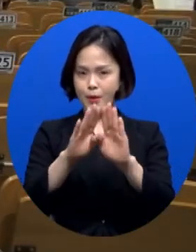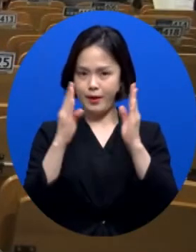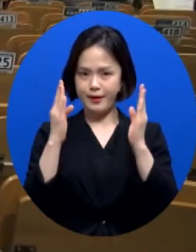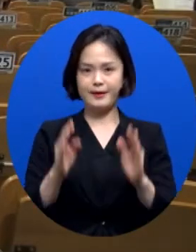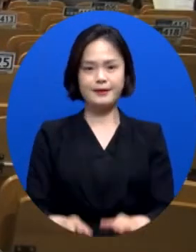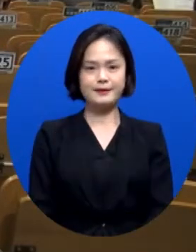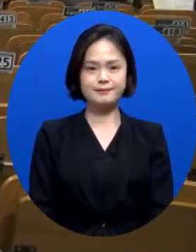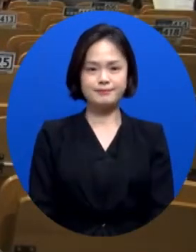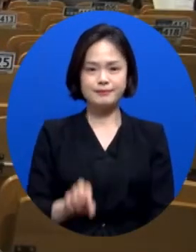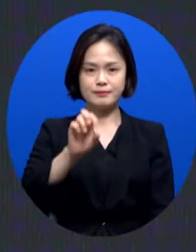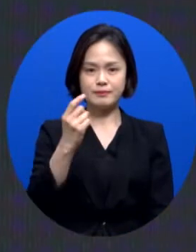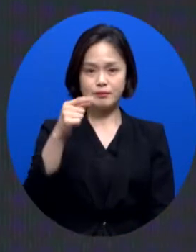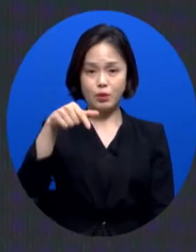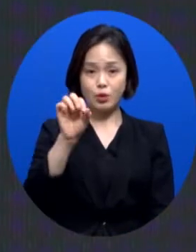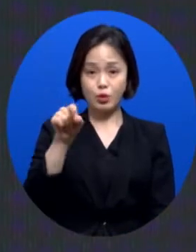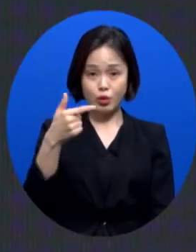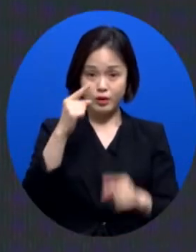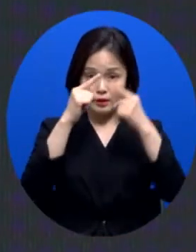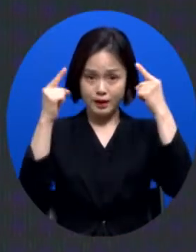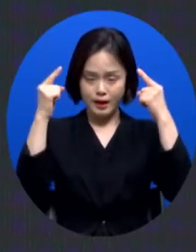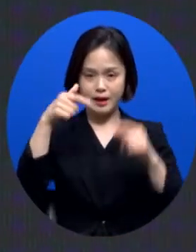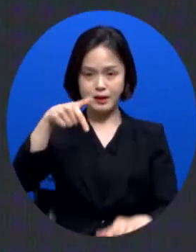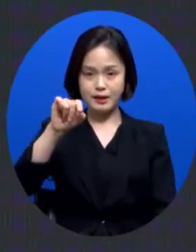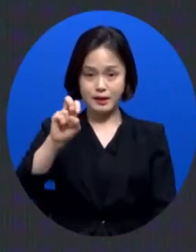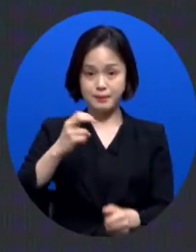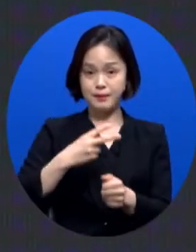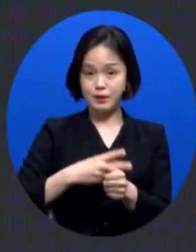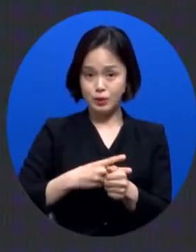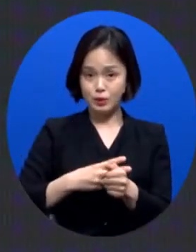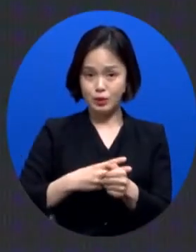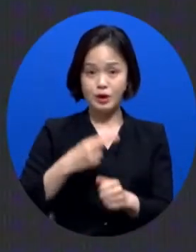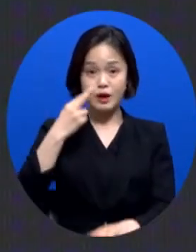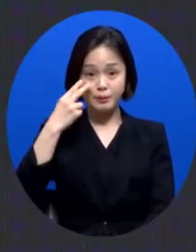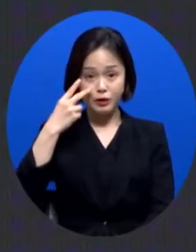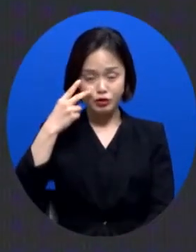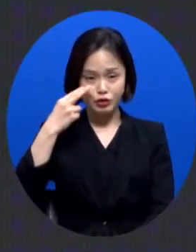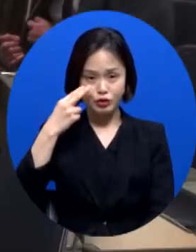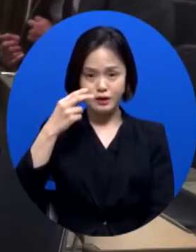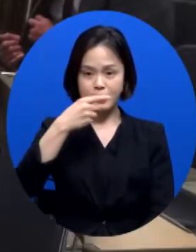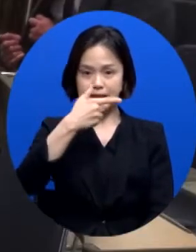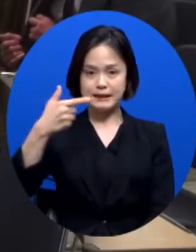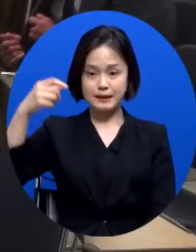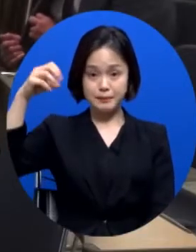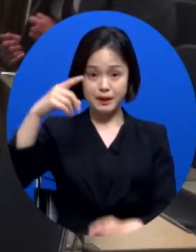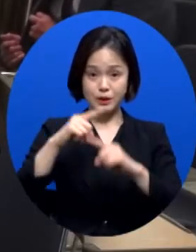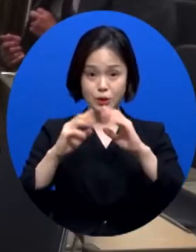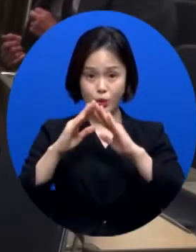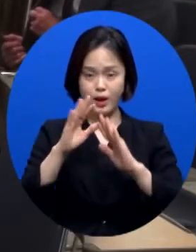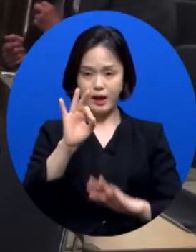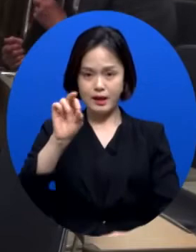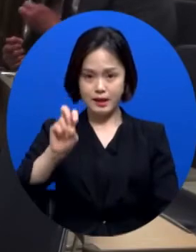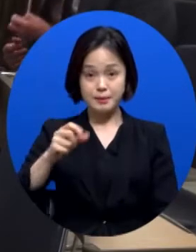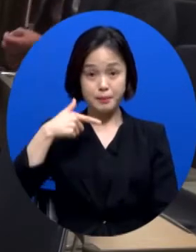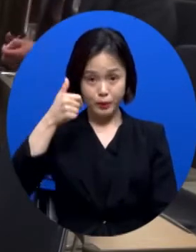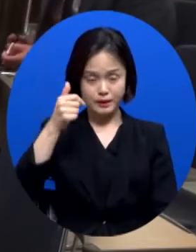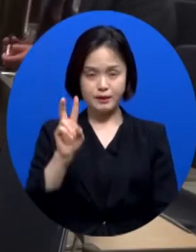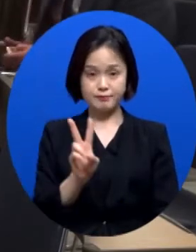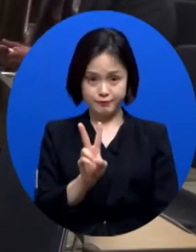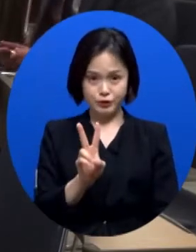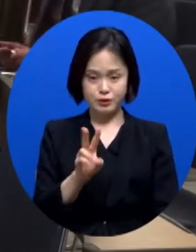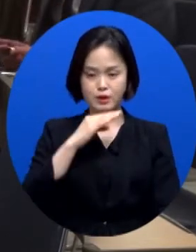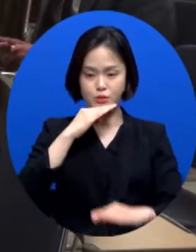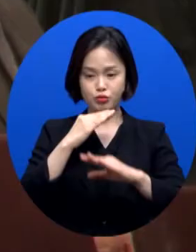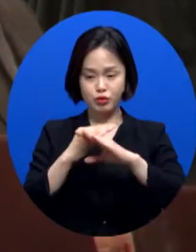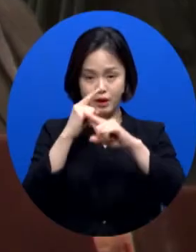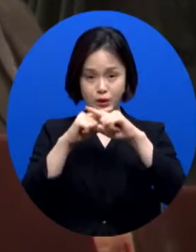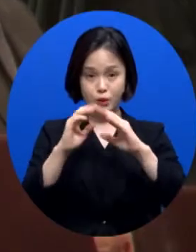발표회에서는 모건대학교 김흥수 명예교수와 토론토 큰빛교회 임현수 목사가 각각 북한교회의 역사와 북한교회 회복을